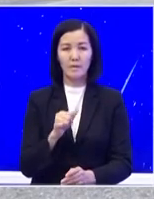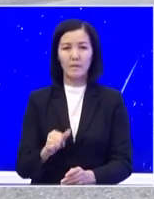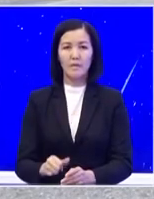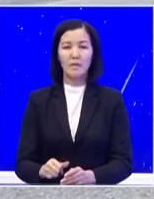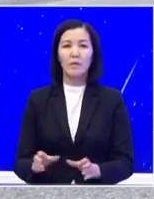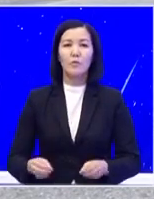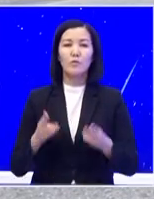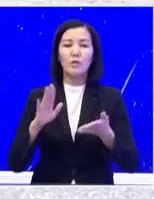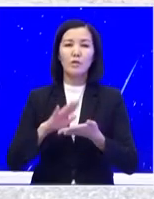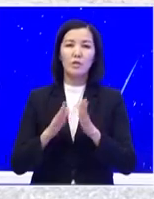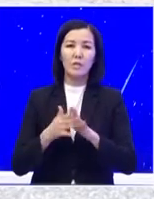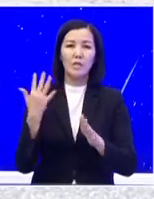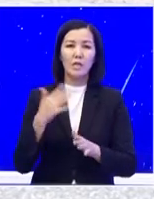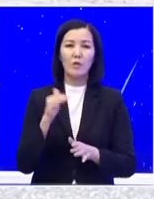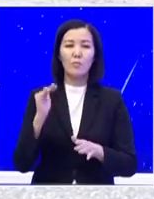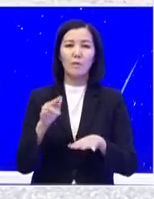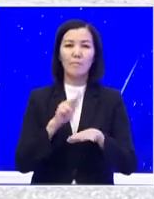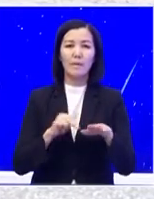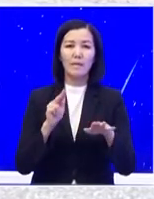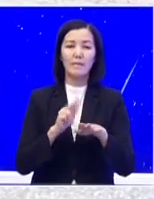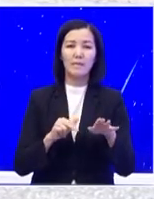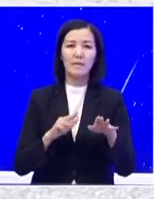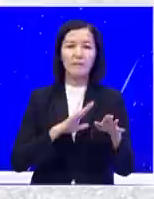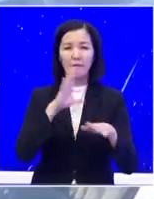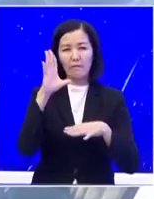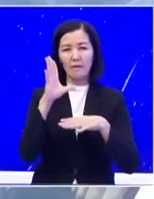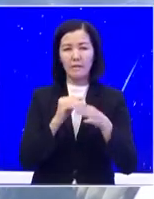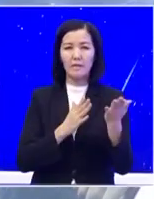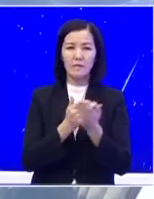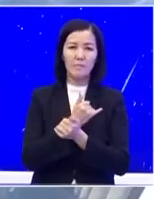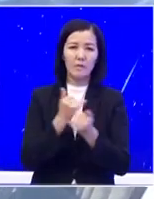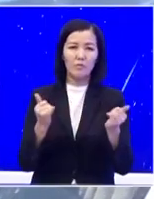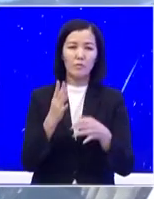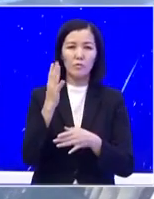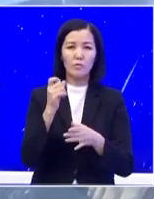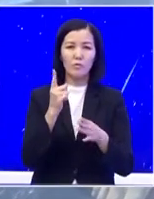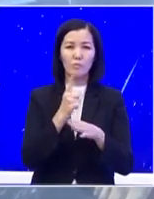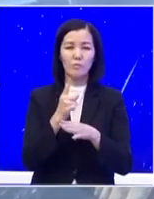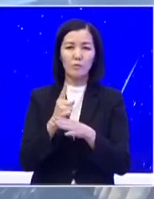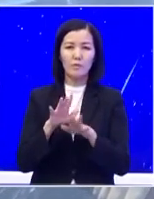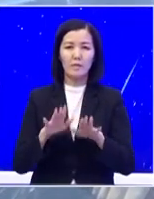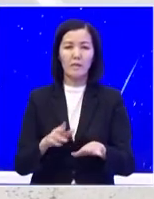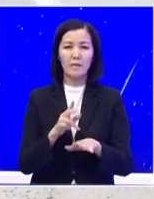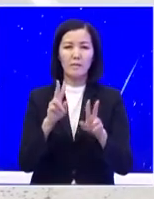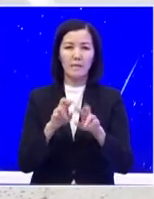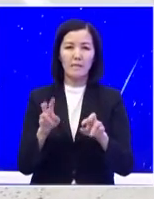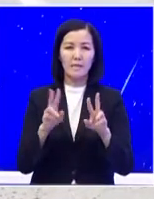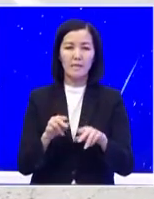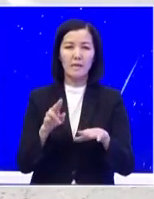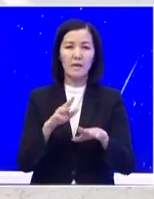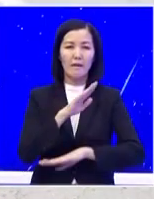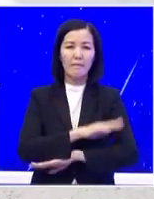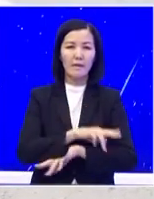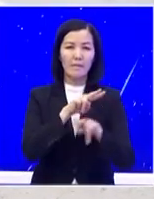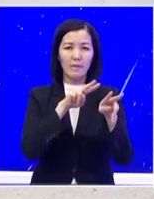Төтенше жағдай кезінде 50 мың полицей жұмысын үздіксіз атқарды. Олар 400 тосқауыл бекетпен 200 санитарлы нысанда тәртіпті қадағалады.